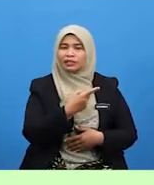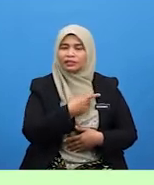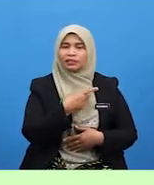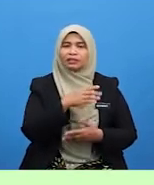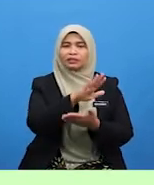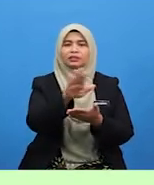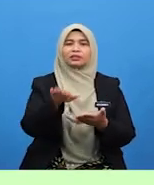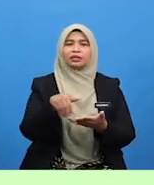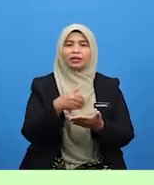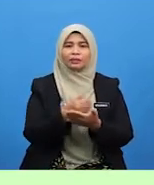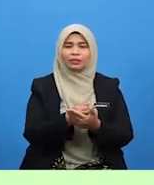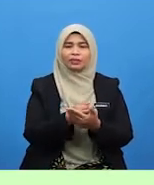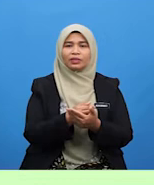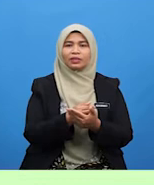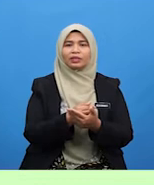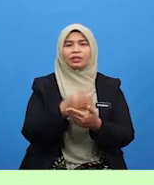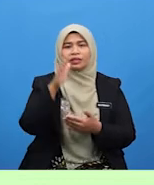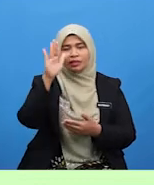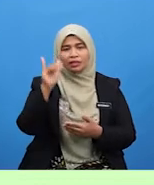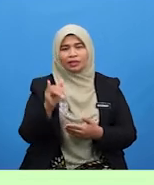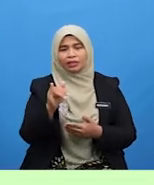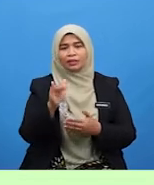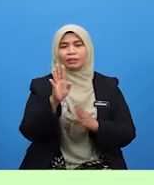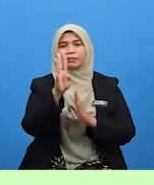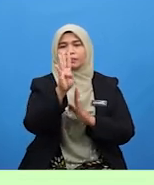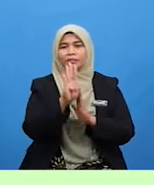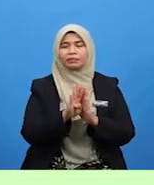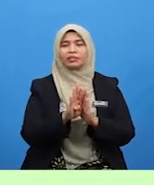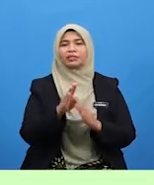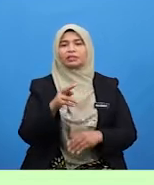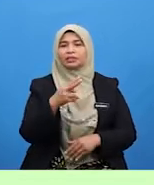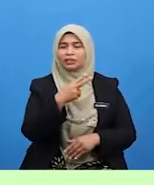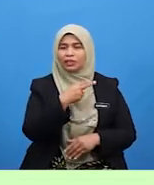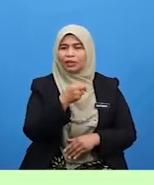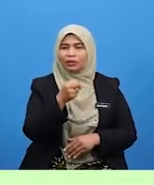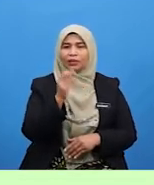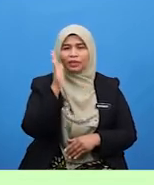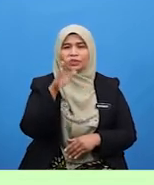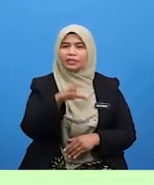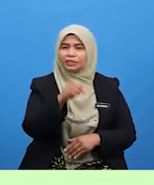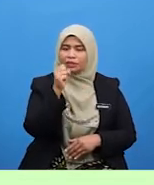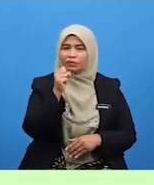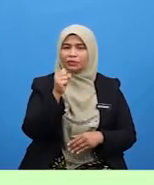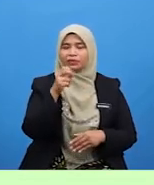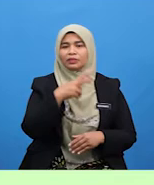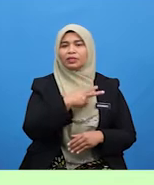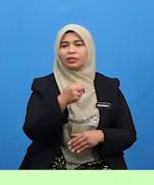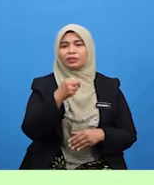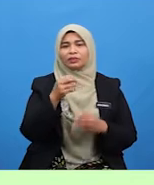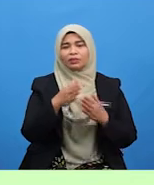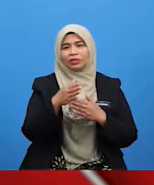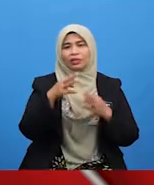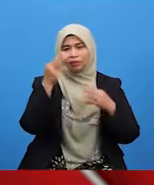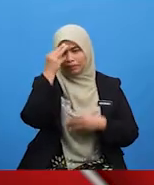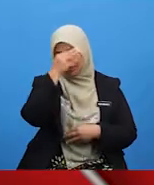kita semua, yang semua makhluk yang bernyawa akan dicabut nyawanya oleh Malaikat